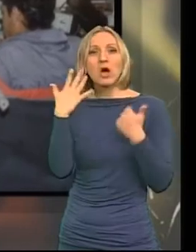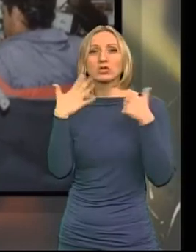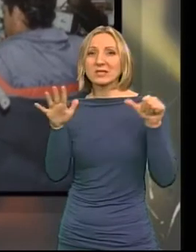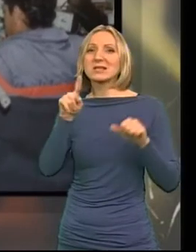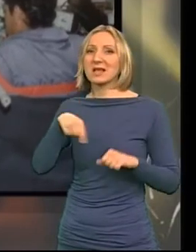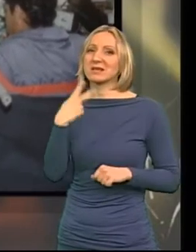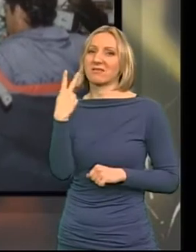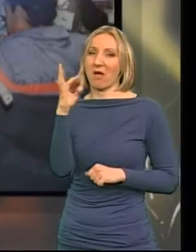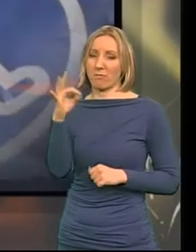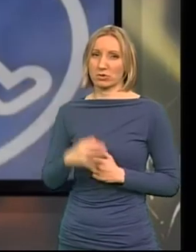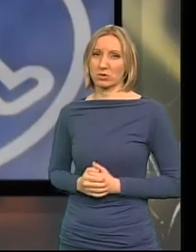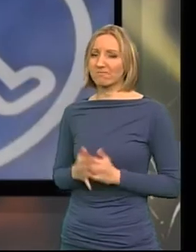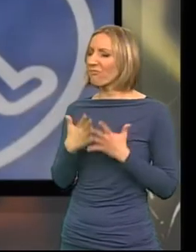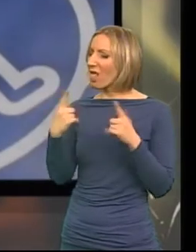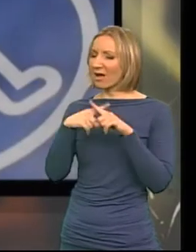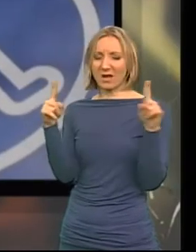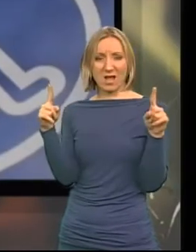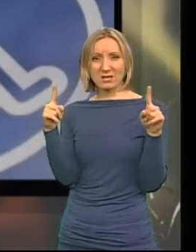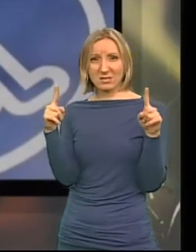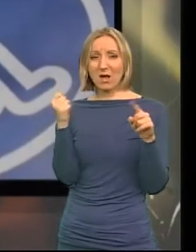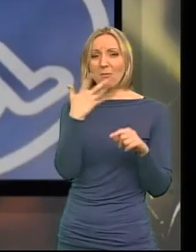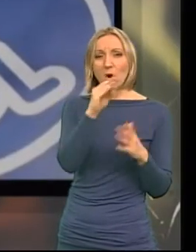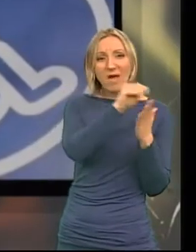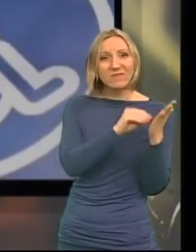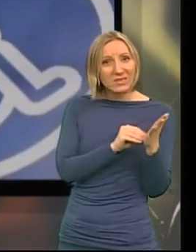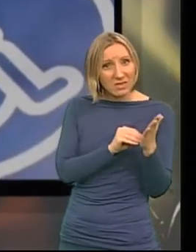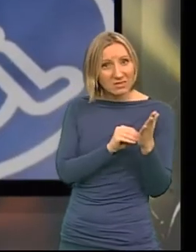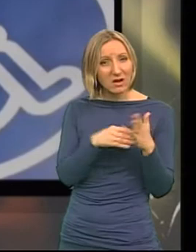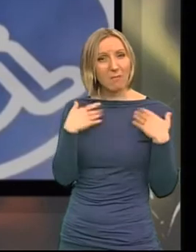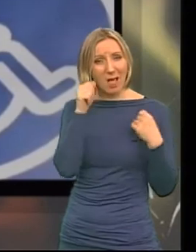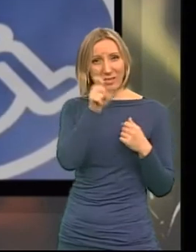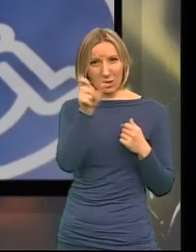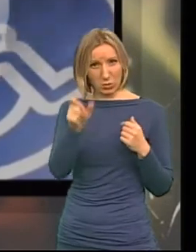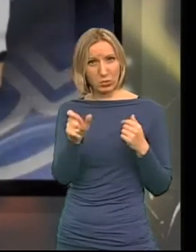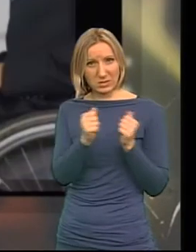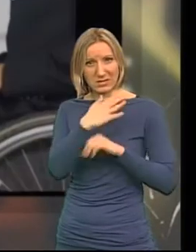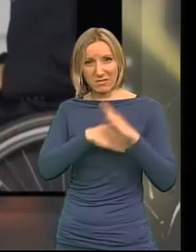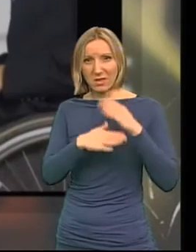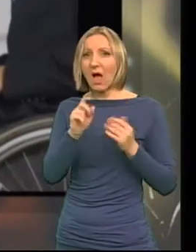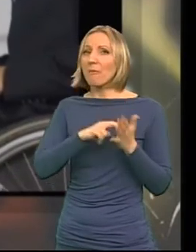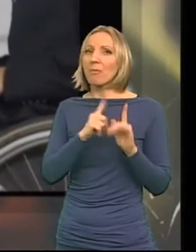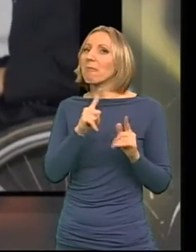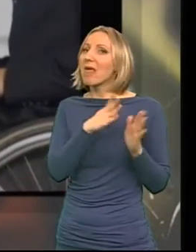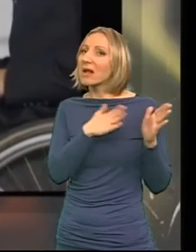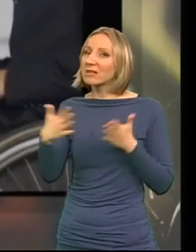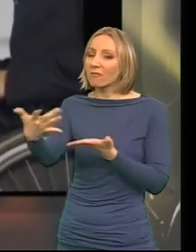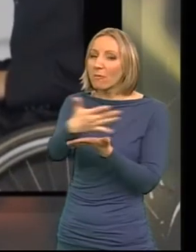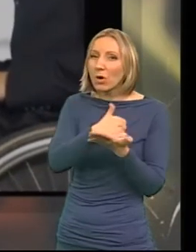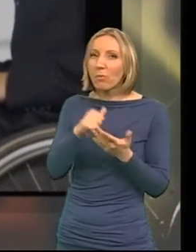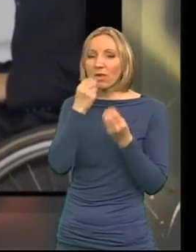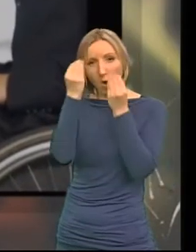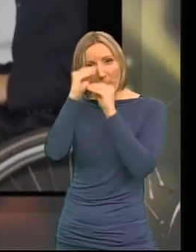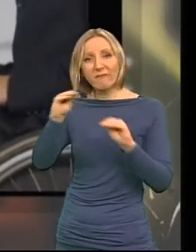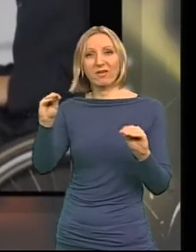16,2%. Velika je razlika u broju evidentiranih mladih ljudi sa invaliditetom, a problem je neredovno prikupljanje i objavljivanje